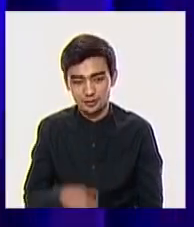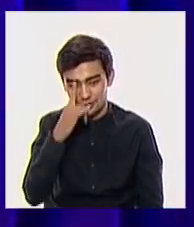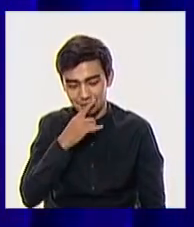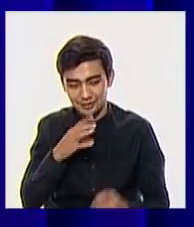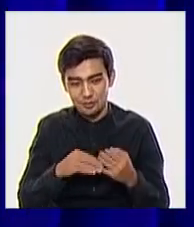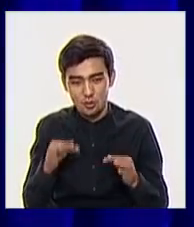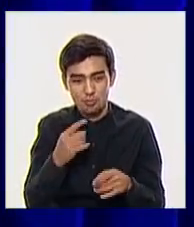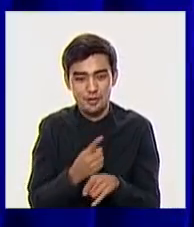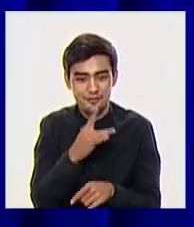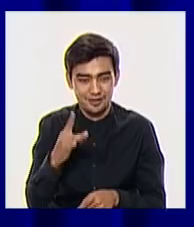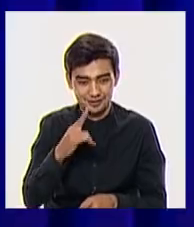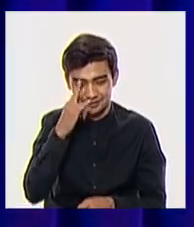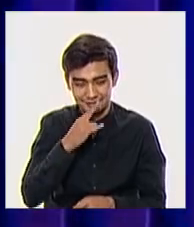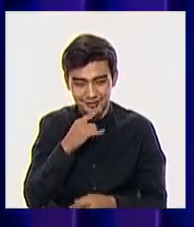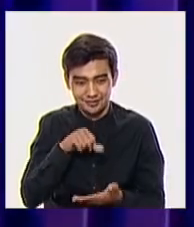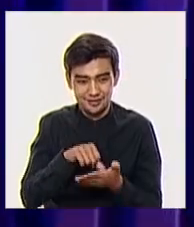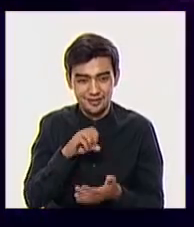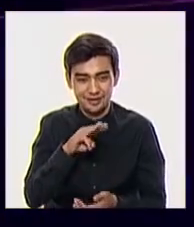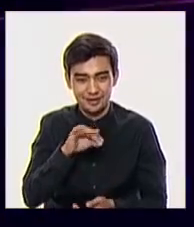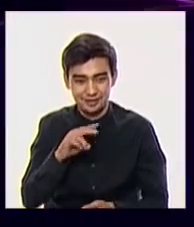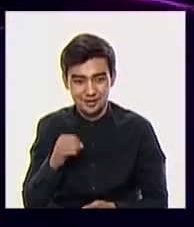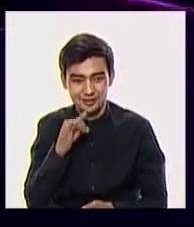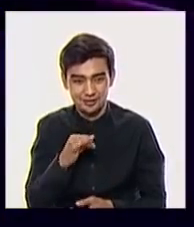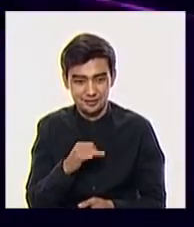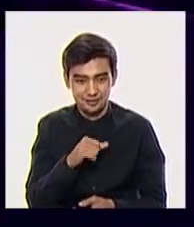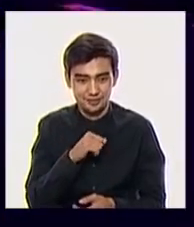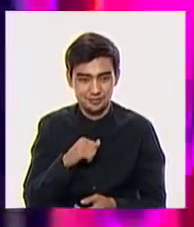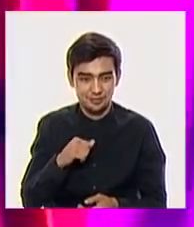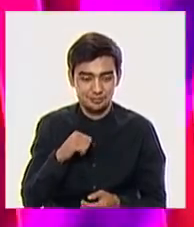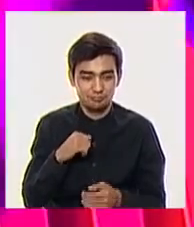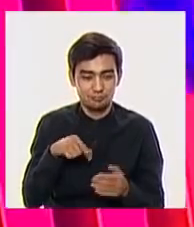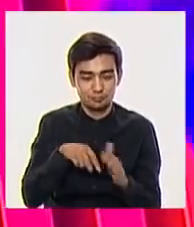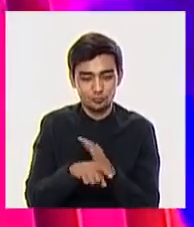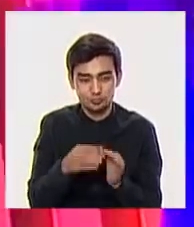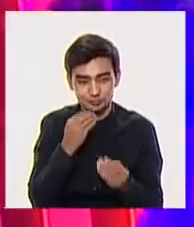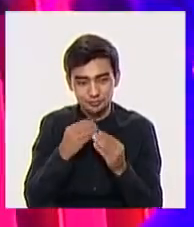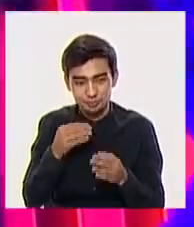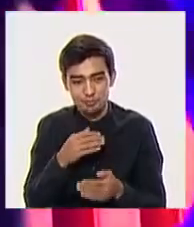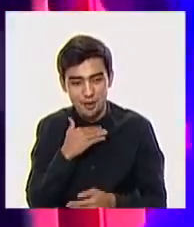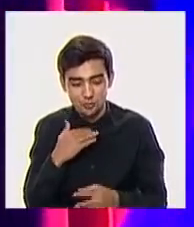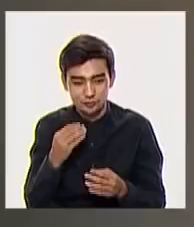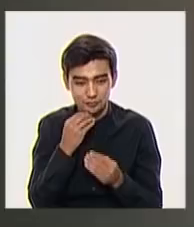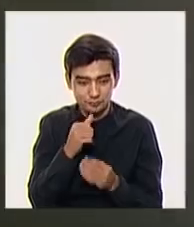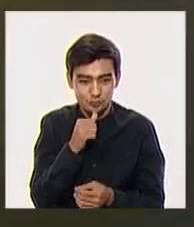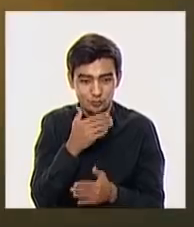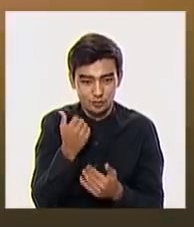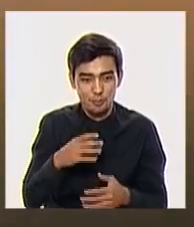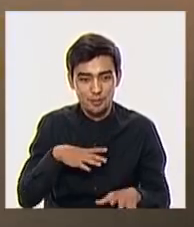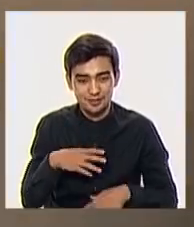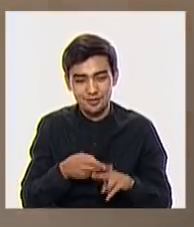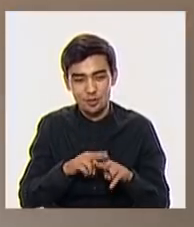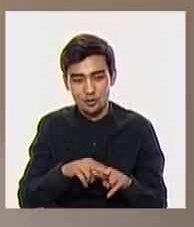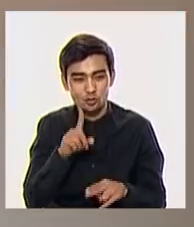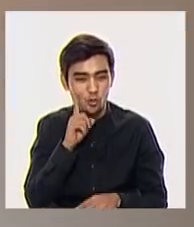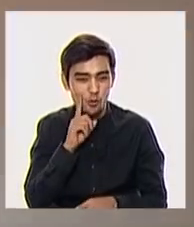алғаш рет табан тіреген әнші Тина әзірге асылған еттен дәм татып үлгермепті. Бірақ халық арасында көкбазар аталып кеткен